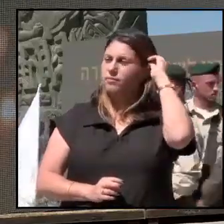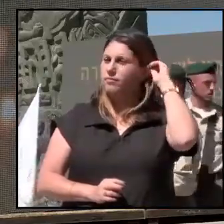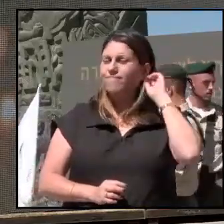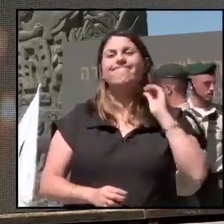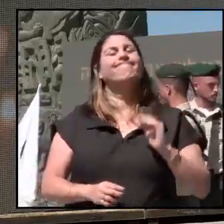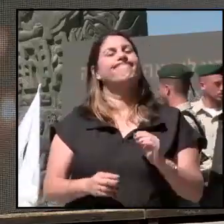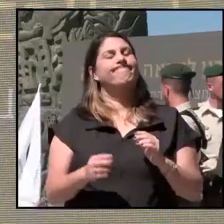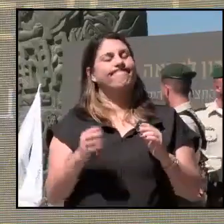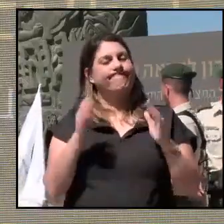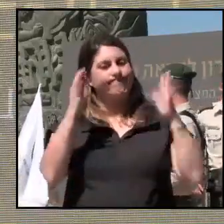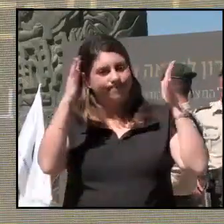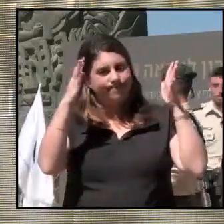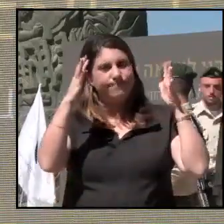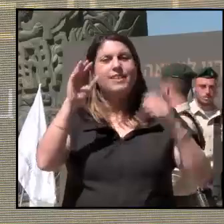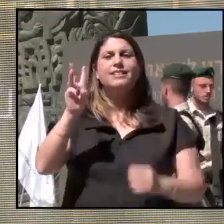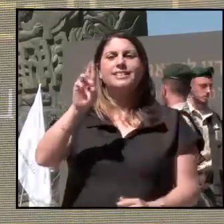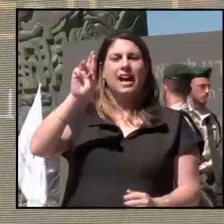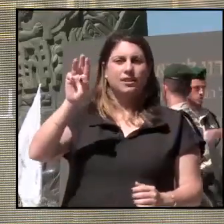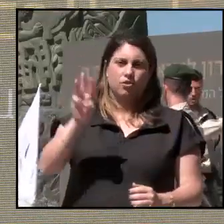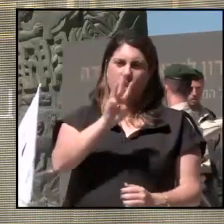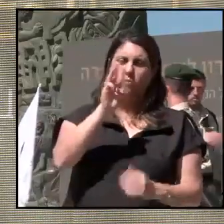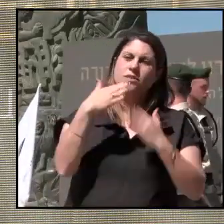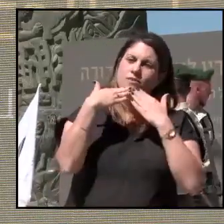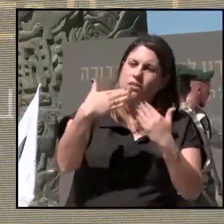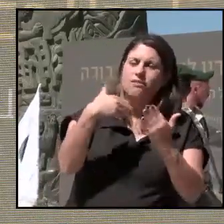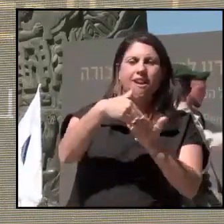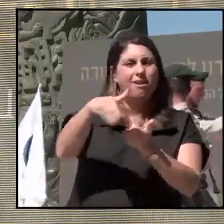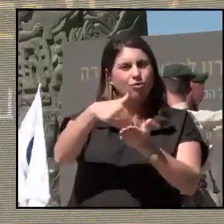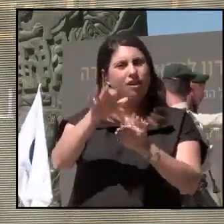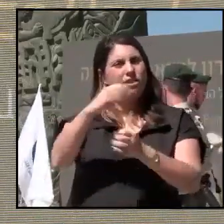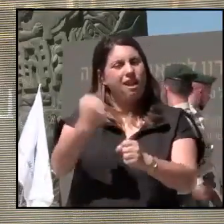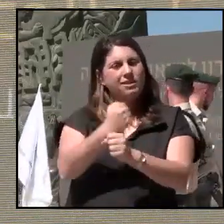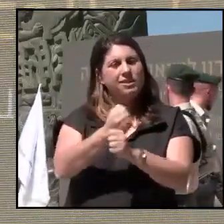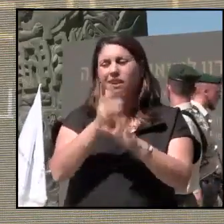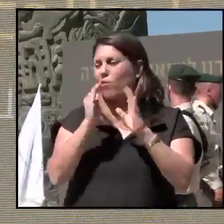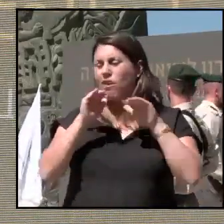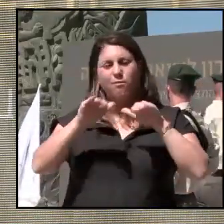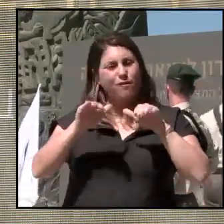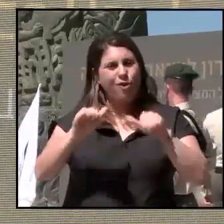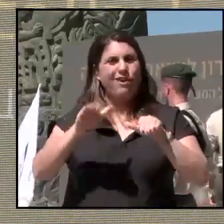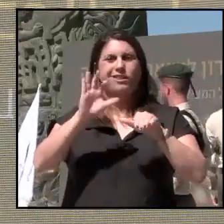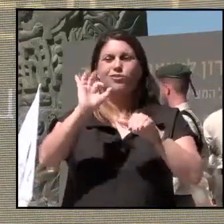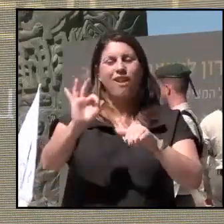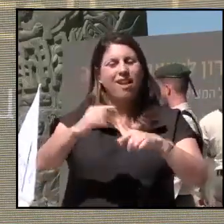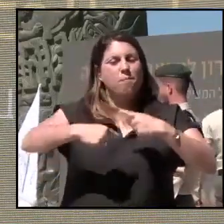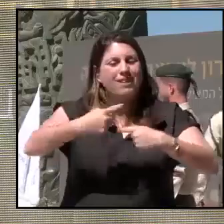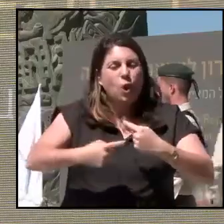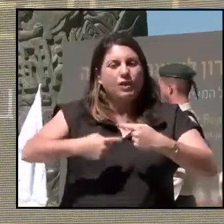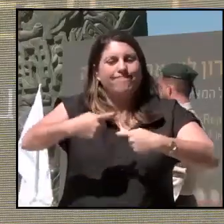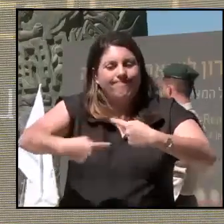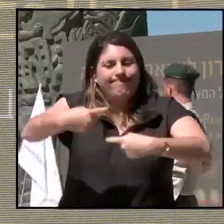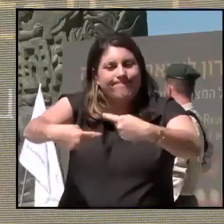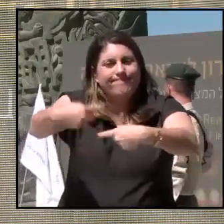יישר כוח, שר שלום, והמון המון תודה על ההמשך של העשייה הכל כך מבורכת הזאת של הנחלת המסורת